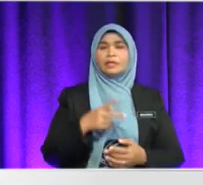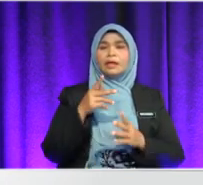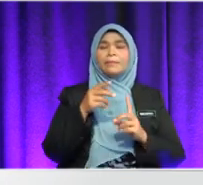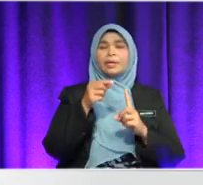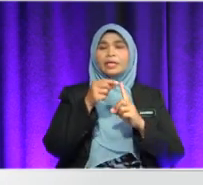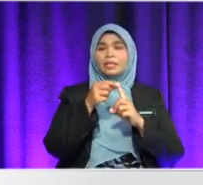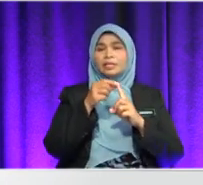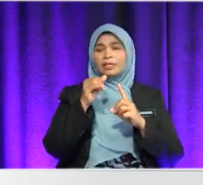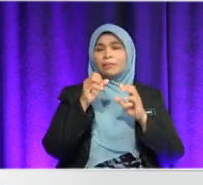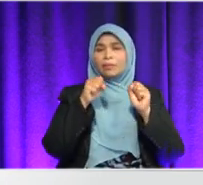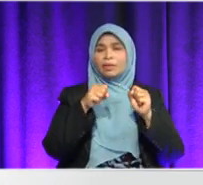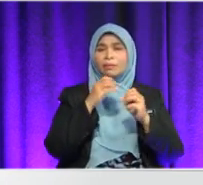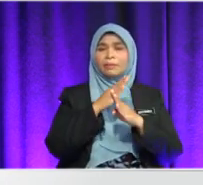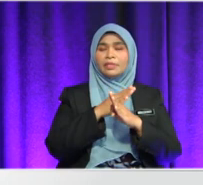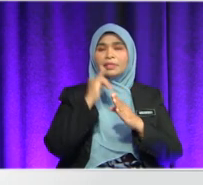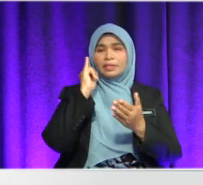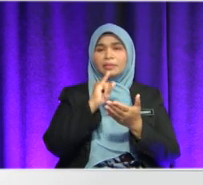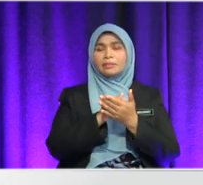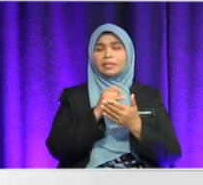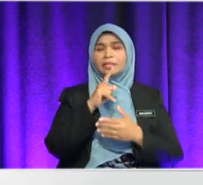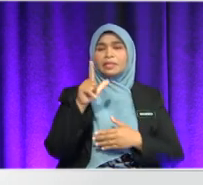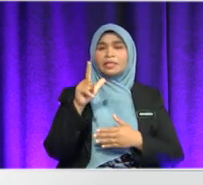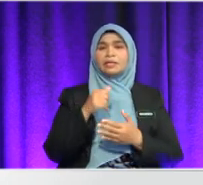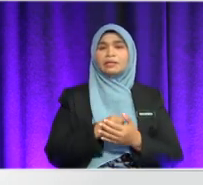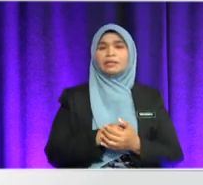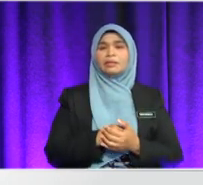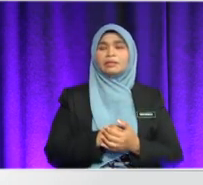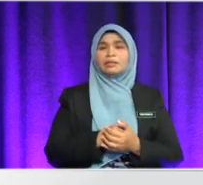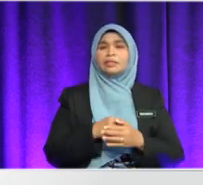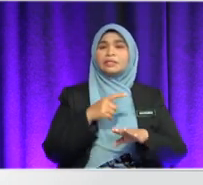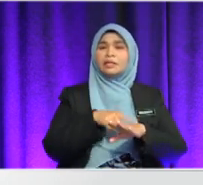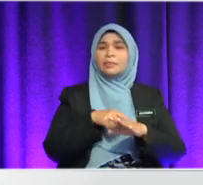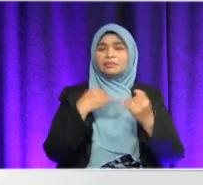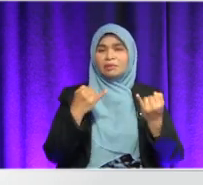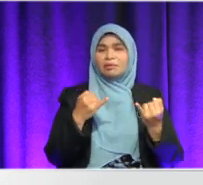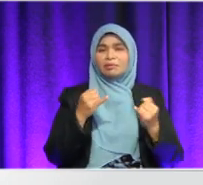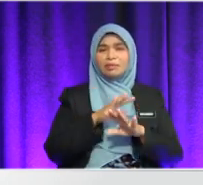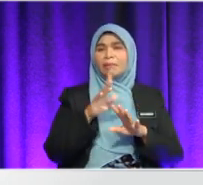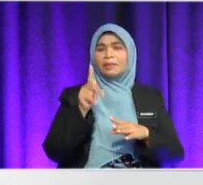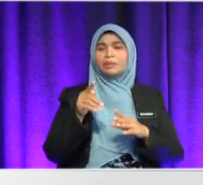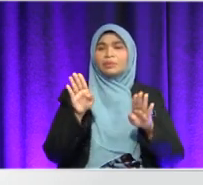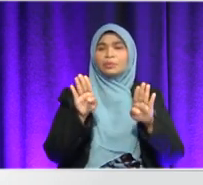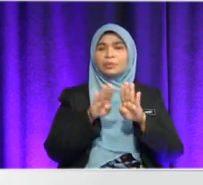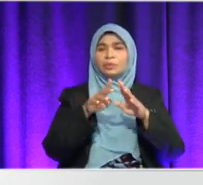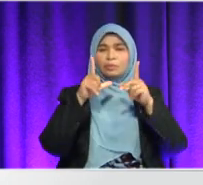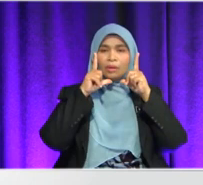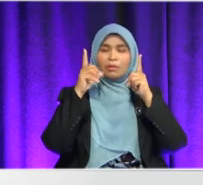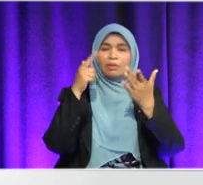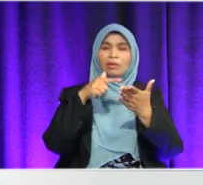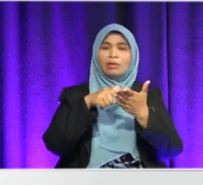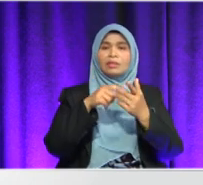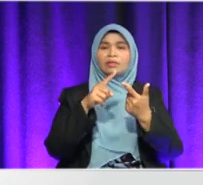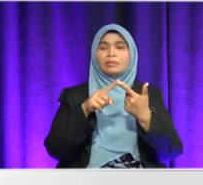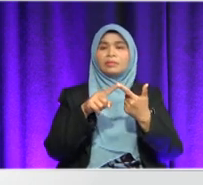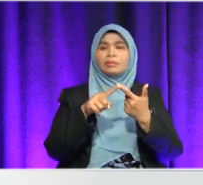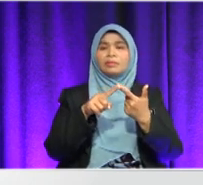membatalkan iman dalam aspek pestindaan ialah zaman sekarang tidak perlu menutup aurat lagi dan yang kedua